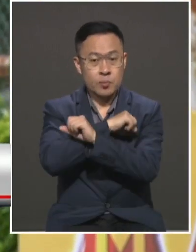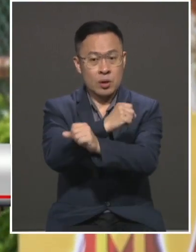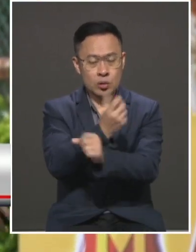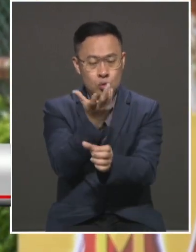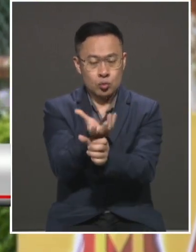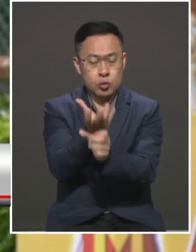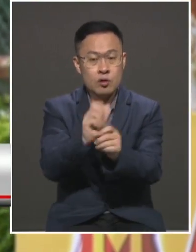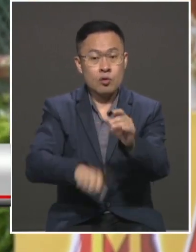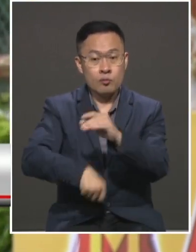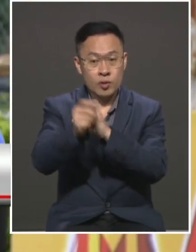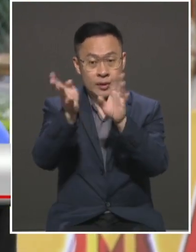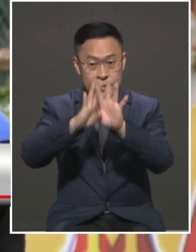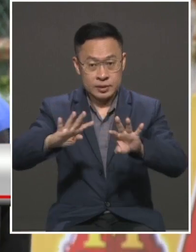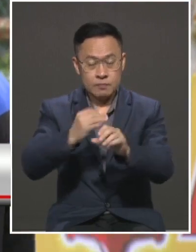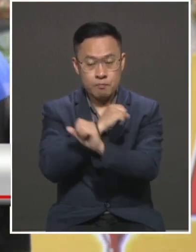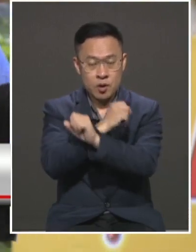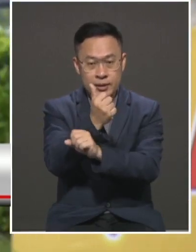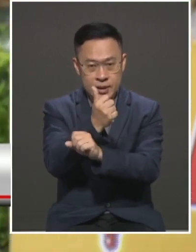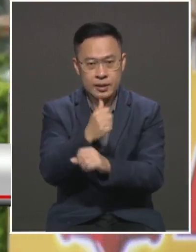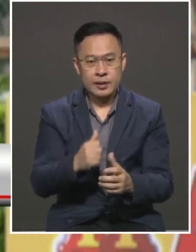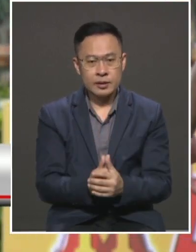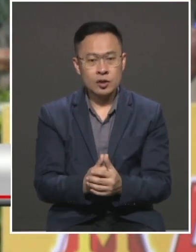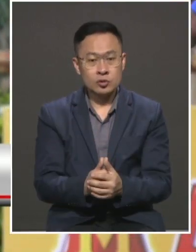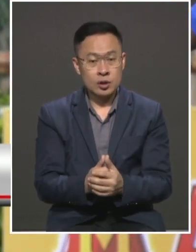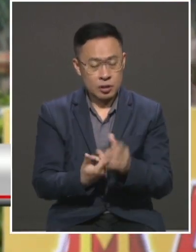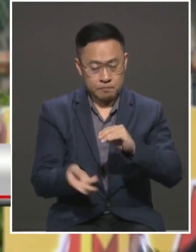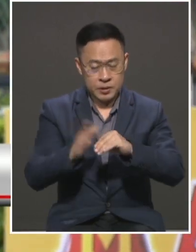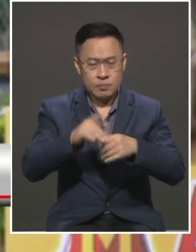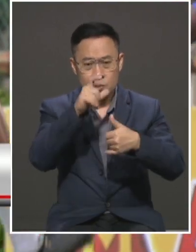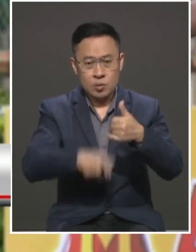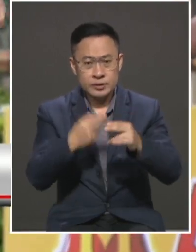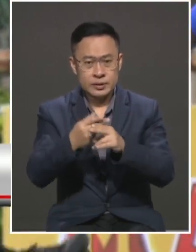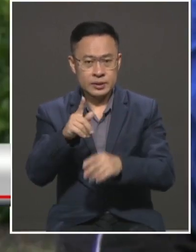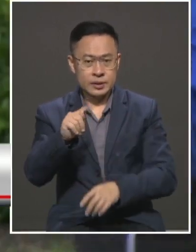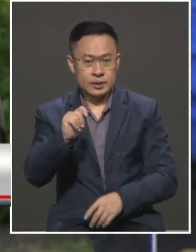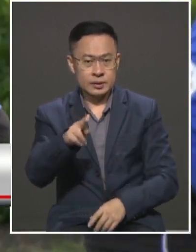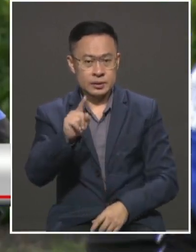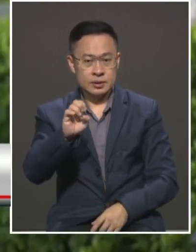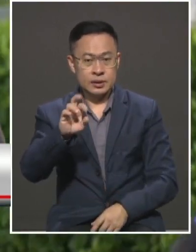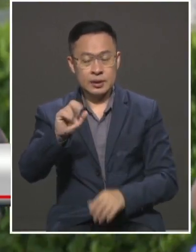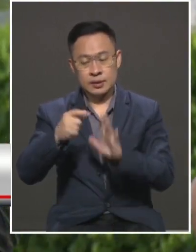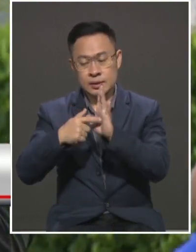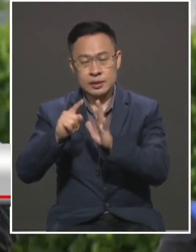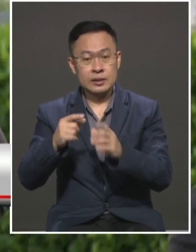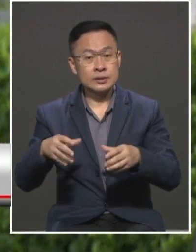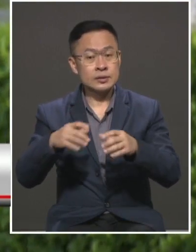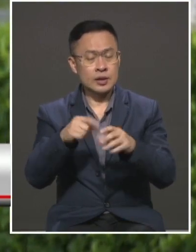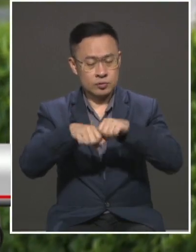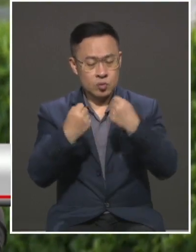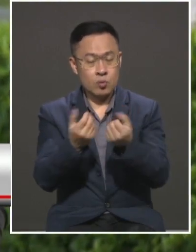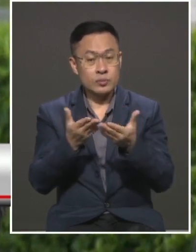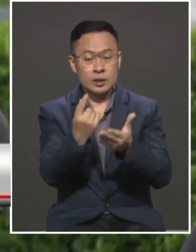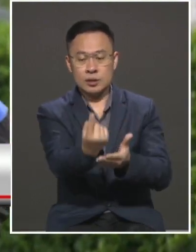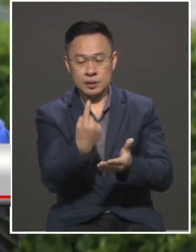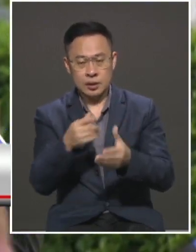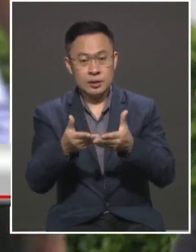าเซียนได้ครับขณะเดียวกันครับทีมได้เรียกธีรศักดิ์เผยพิมายกองหน้าจากท่าเรือ FC ที่ก่อนหน้านี้เนี่ยธีรศักดิ์มีชื่อติด